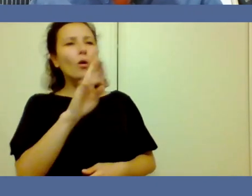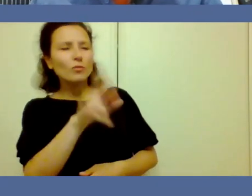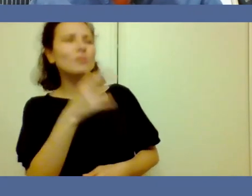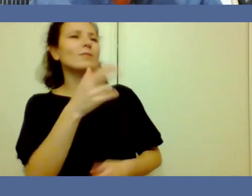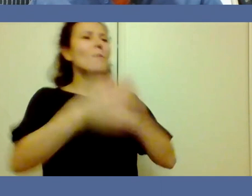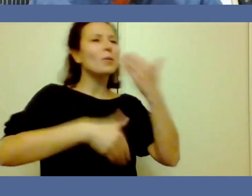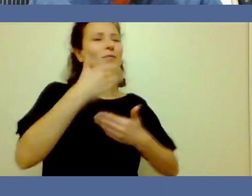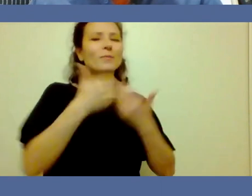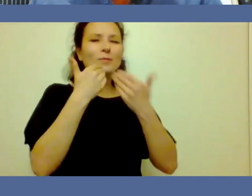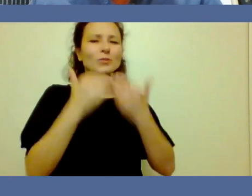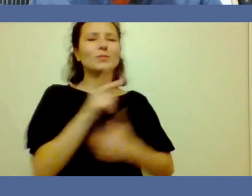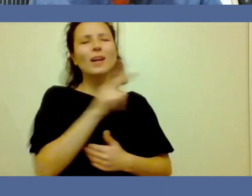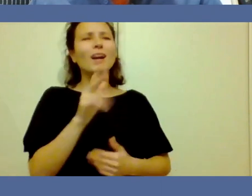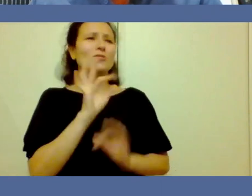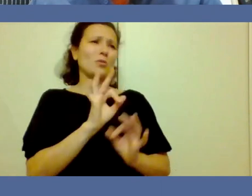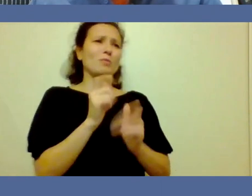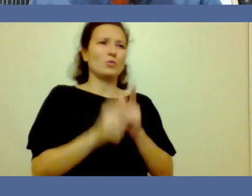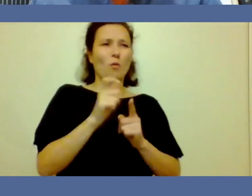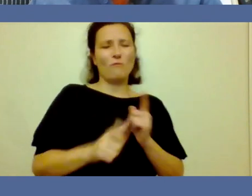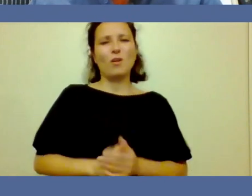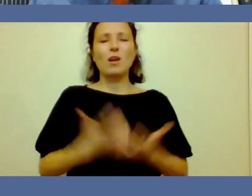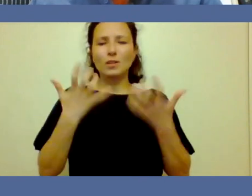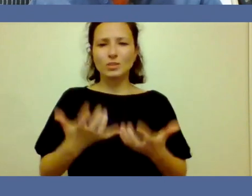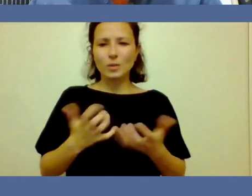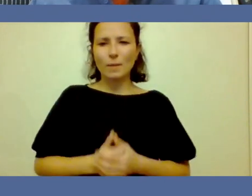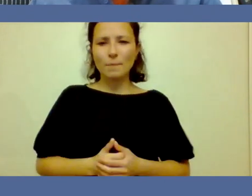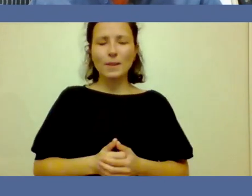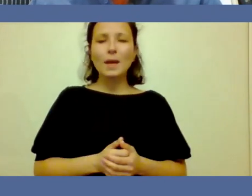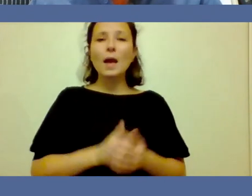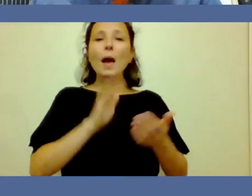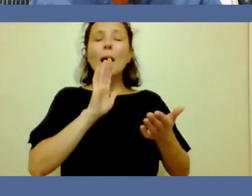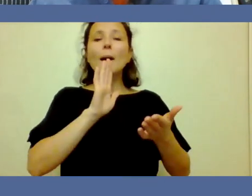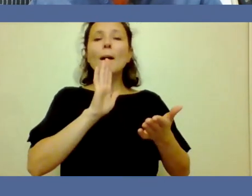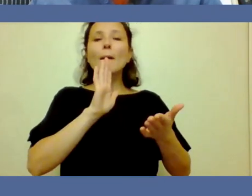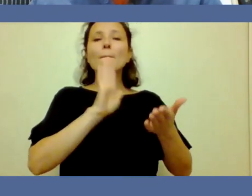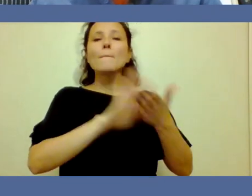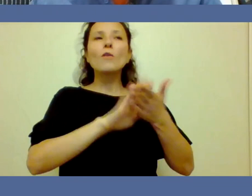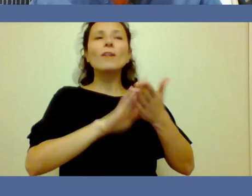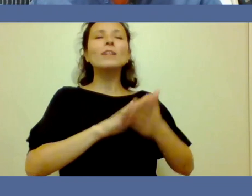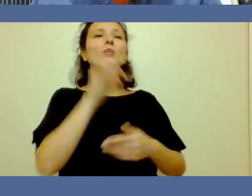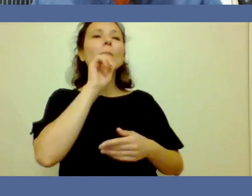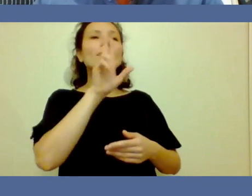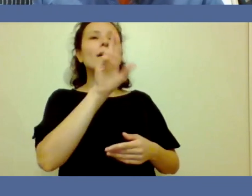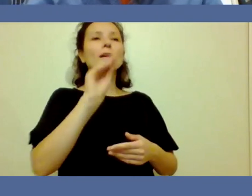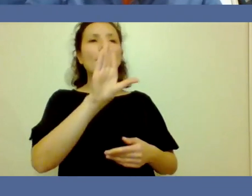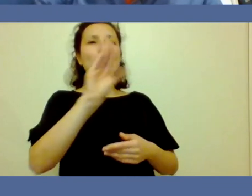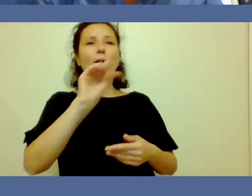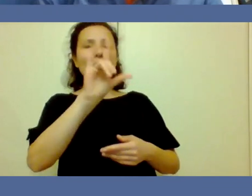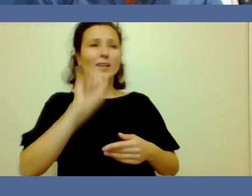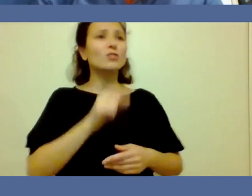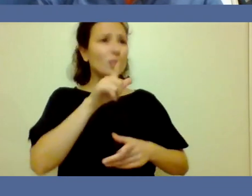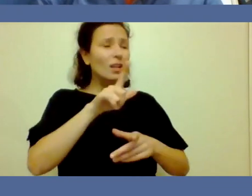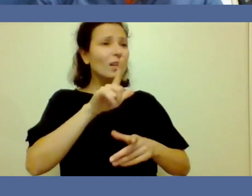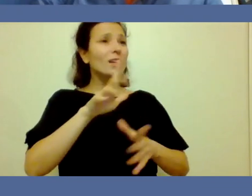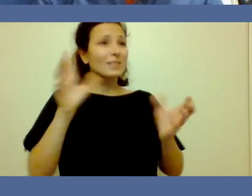ja dziękuję za każde dobre słowo, ale chciałam pochwalić pana Rebelię za to, że pan znalazł czas dla siebie, bo jak